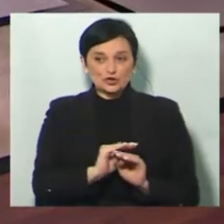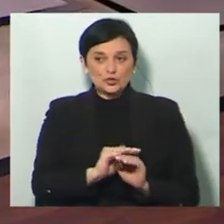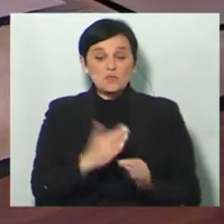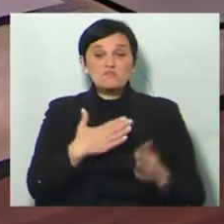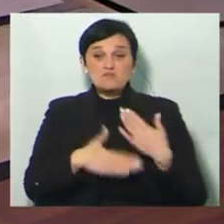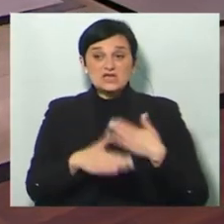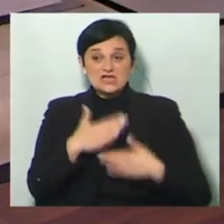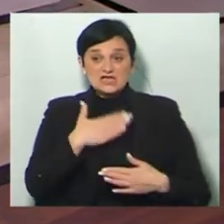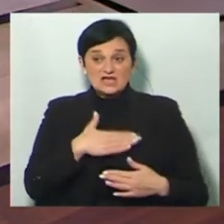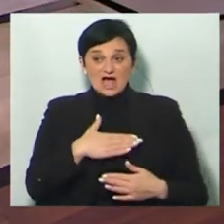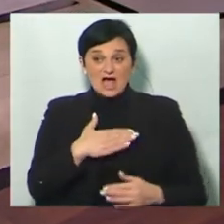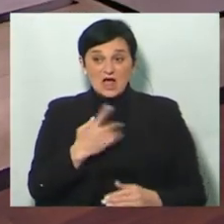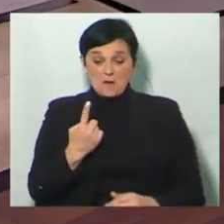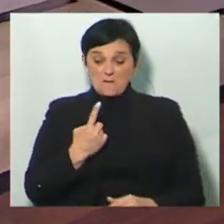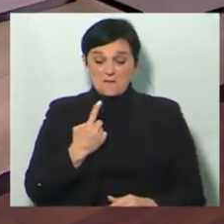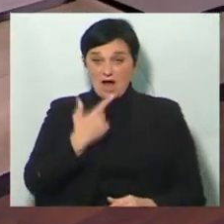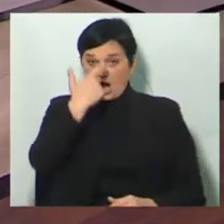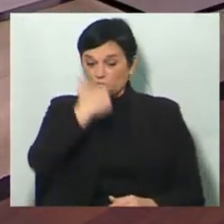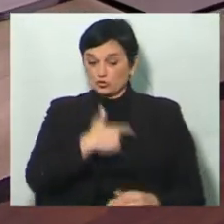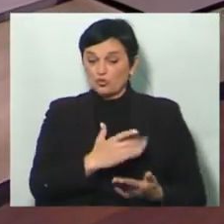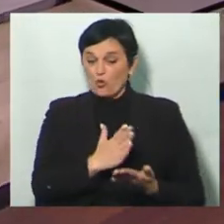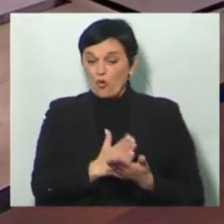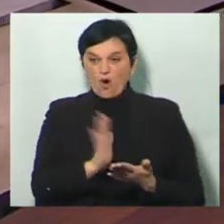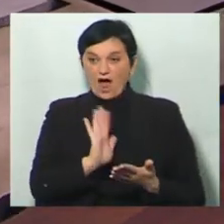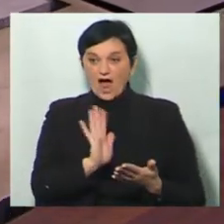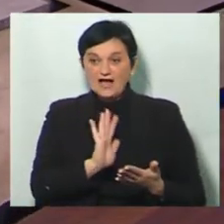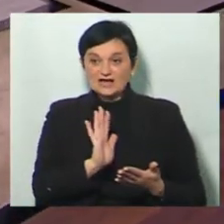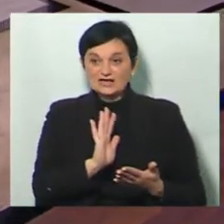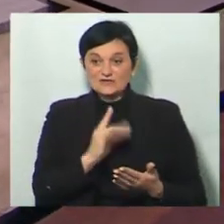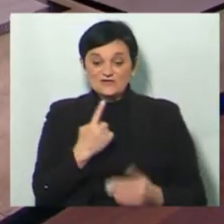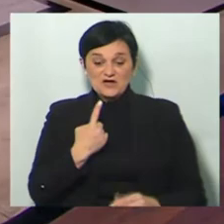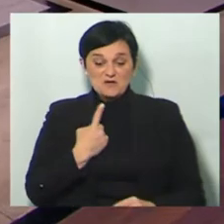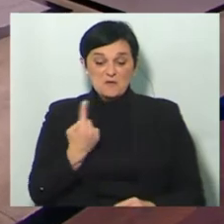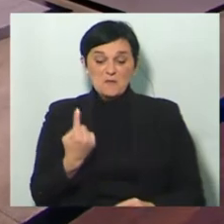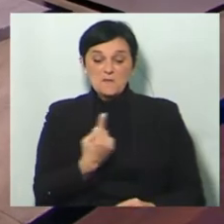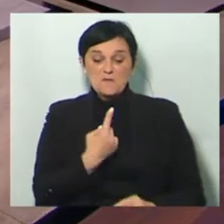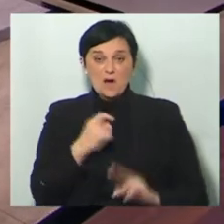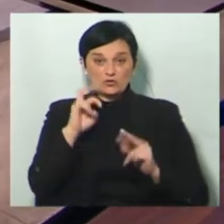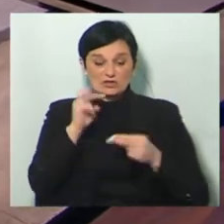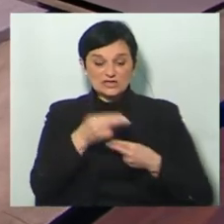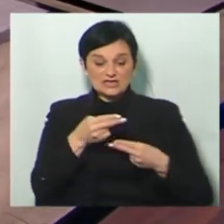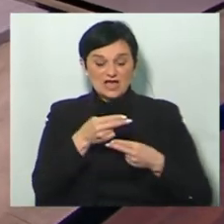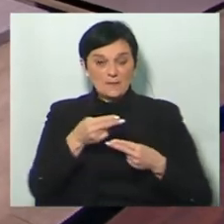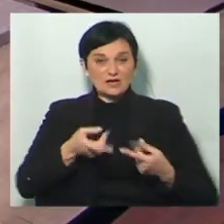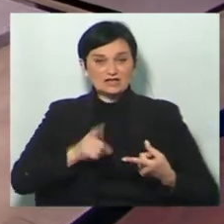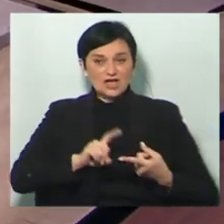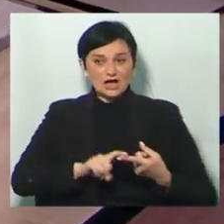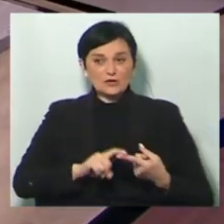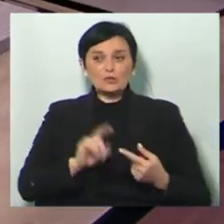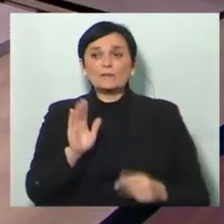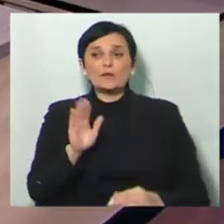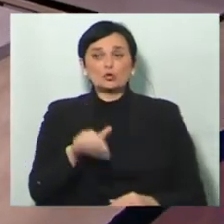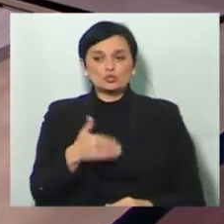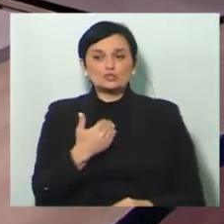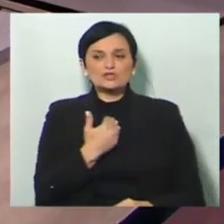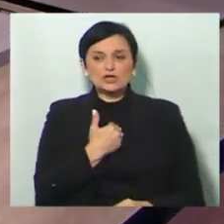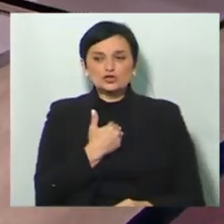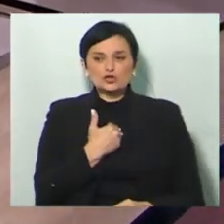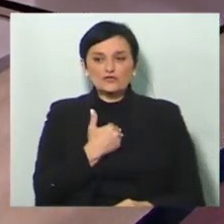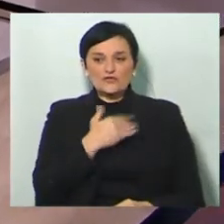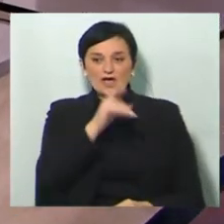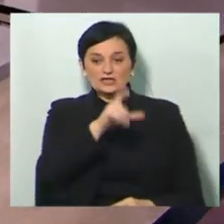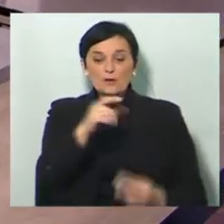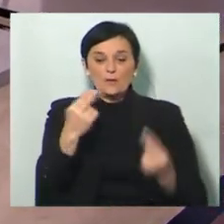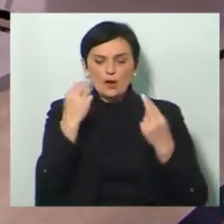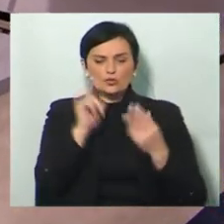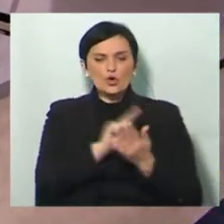Dilamshidobis, mihari aro marto ar var da ar miçes ganmartoeba am temasan dakavshirebit. Tumtsa chven